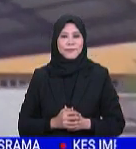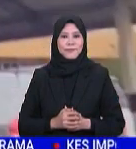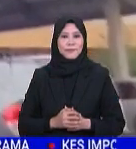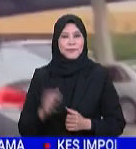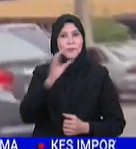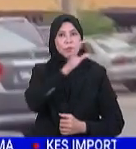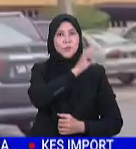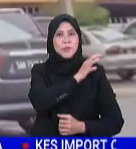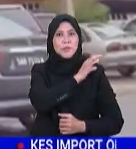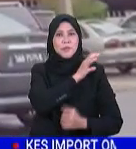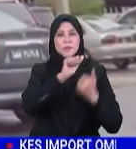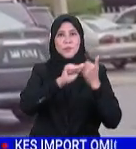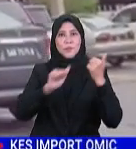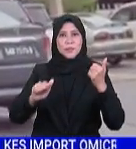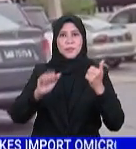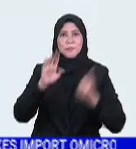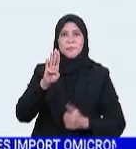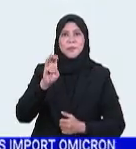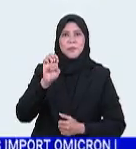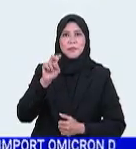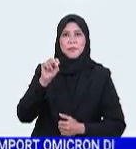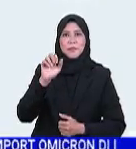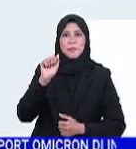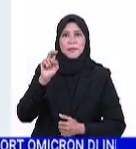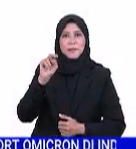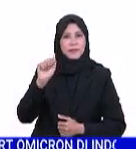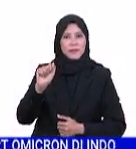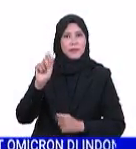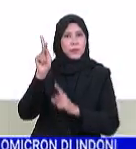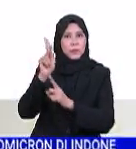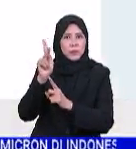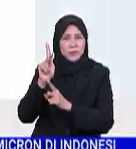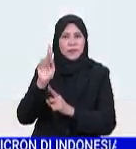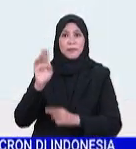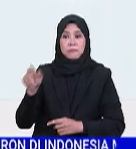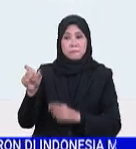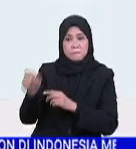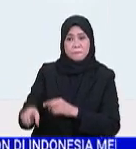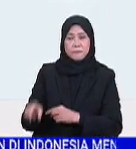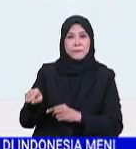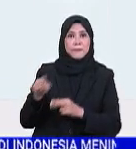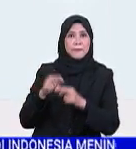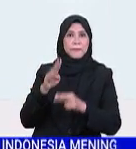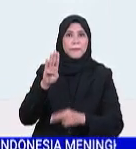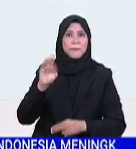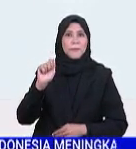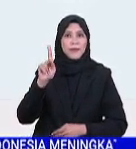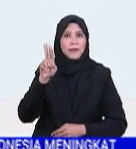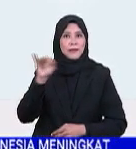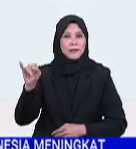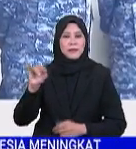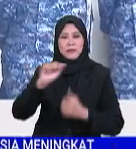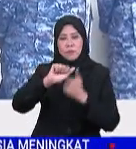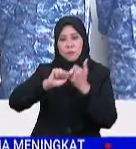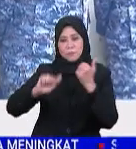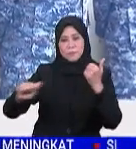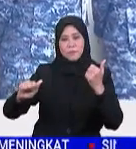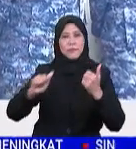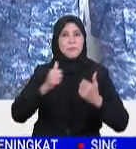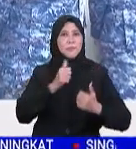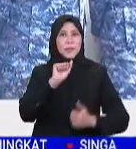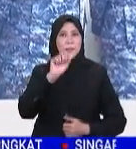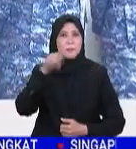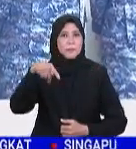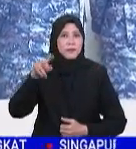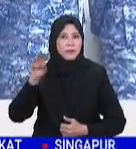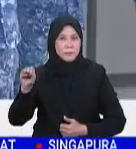Hai penerusnya jawatan kuasa pengurusan bencana kudat Bakrie nanun ketika dihubungi berkata seluruh ahli jawatankuasa seperti angkatan